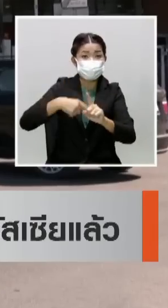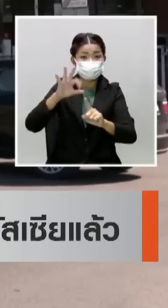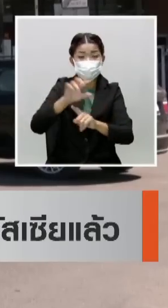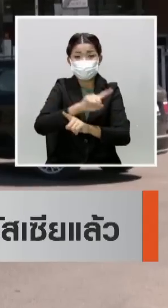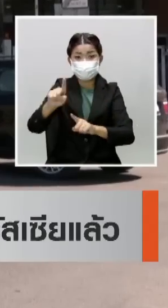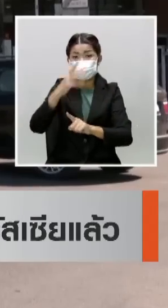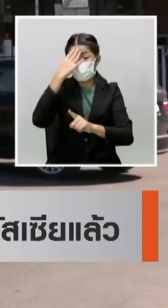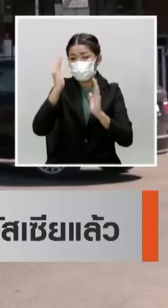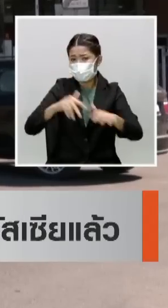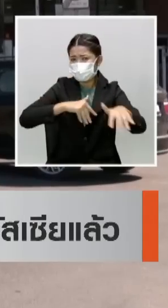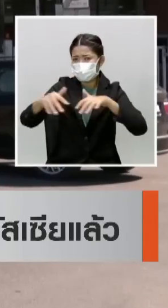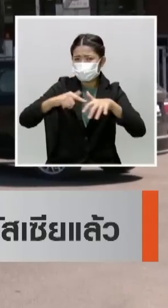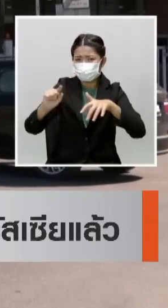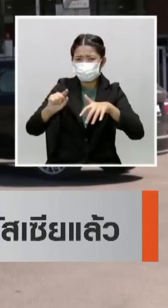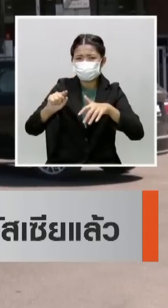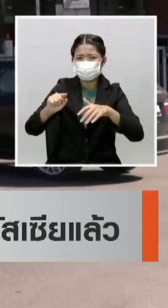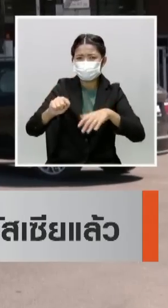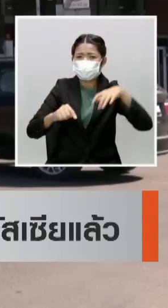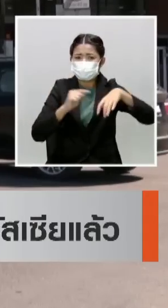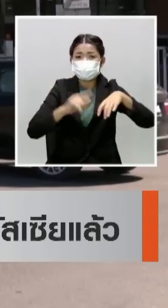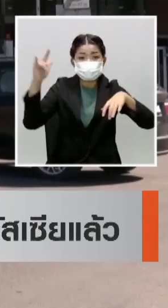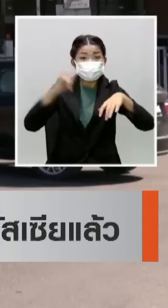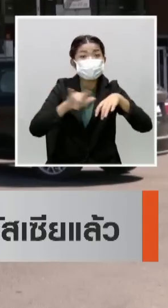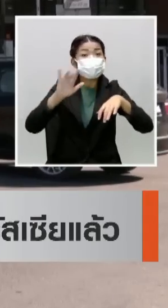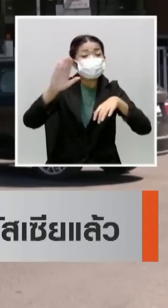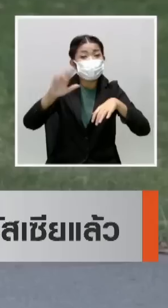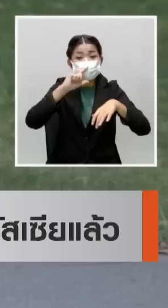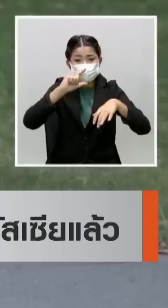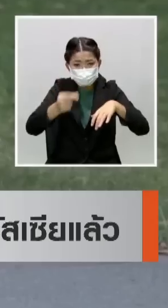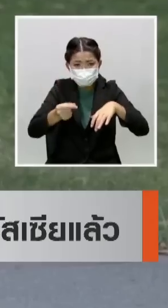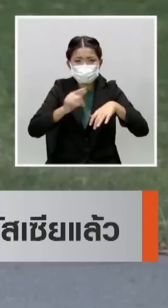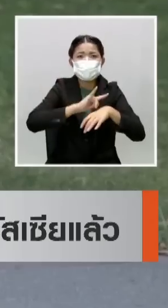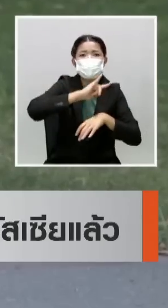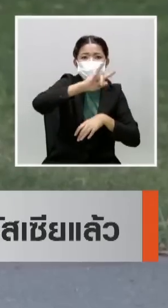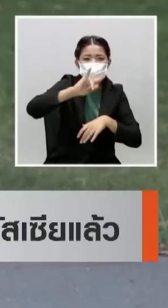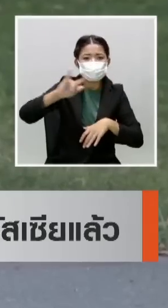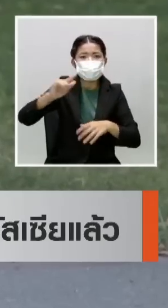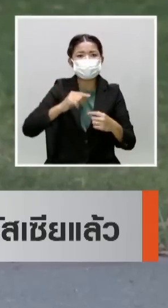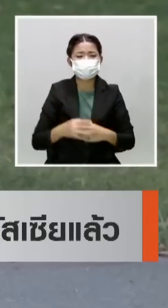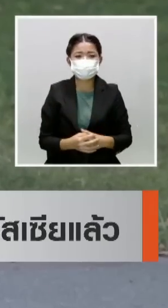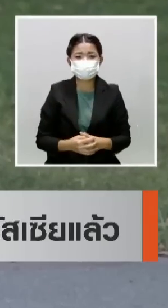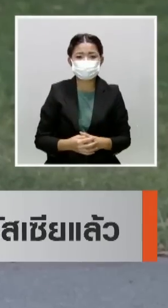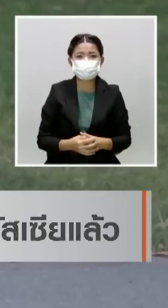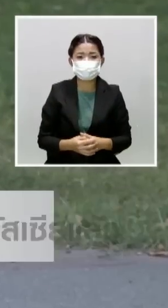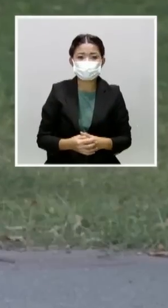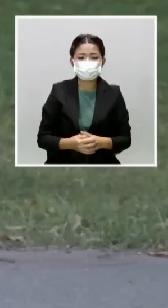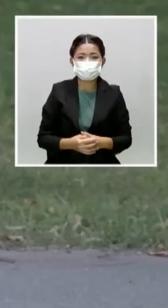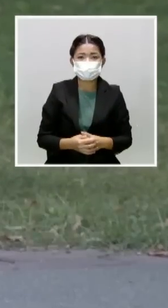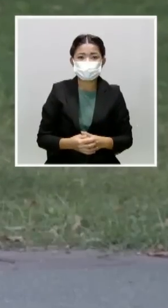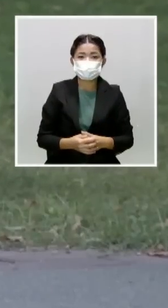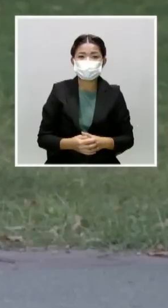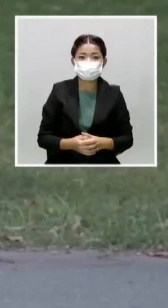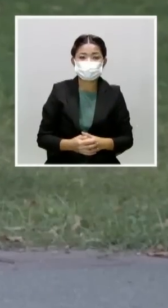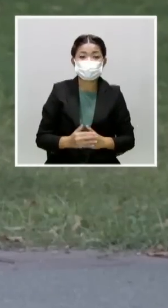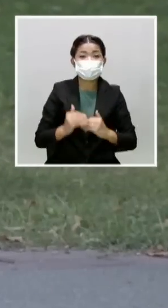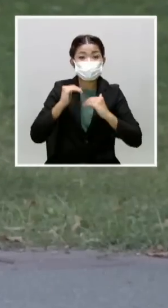จากที่ชาวรัสเซียเริ่มกลับมาใช้สนามบินเฮลซิงกิของฟินแลนด์เพื่อเป็นประตูสู่ทวีปยุโรปอีกครั้งโดยจะลดการนัดหมายเหลือ